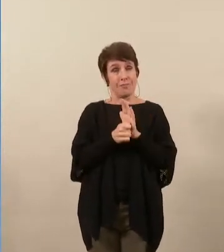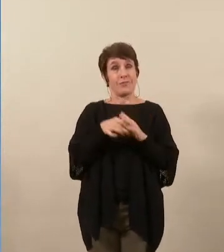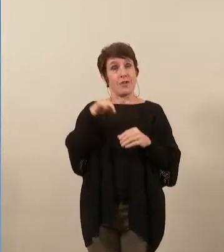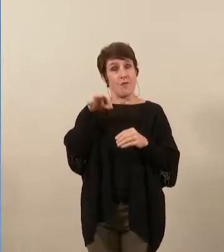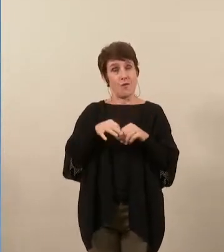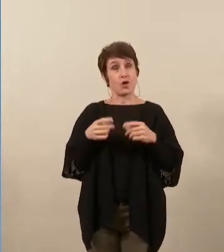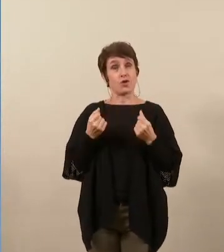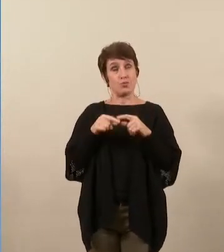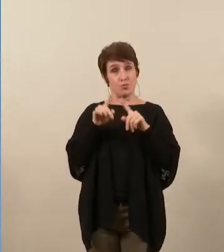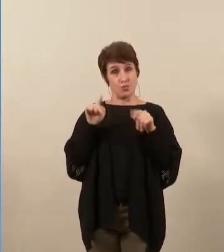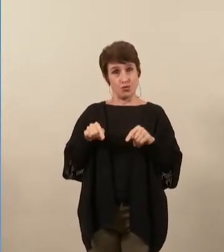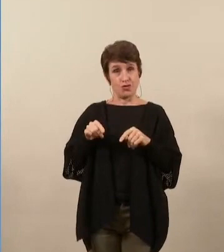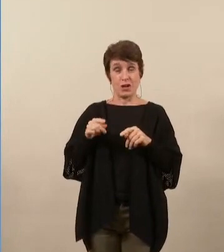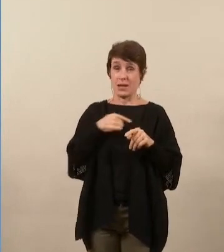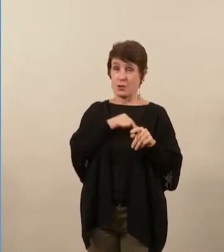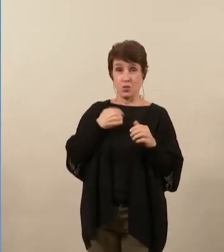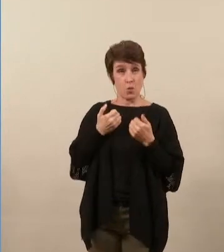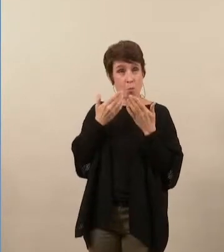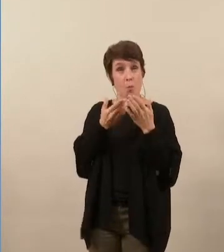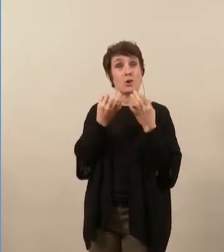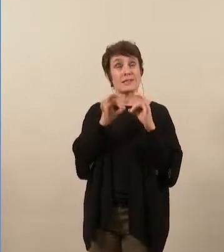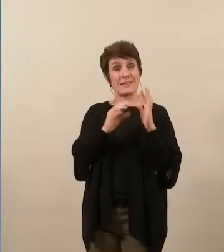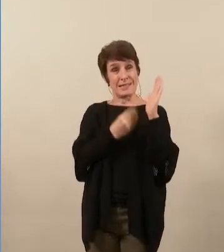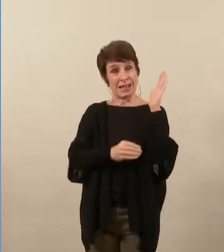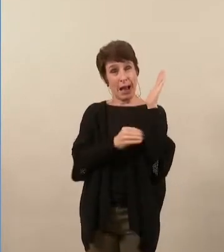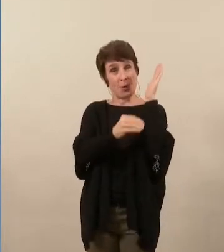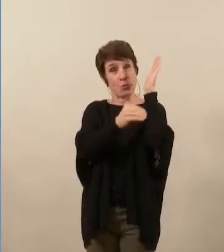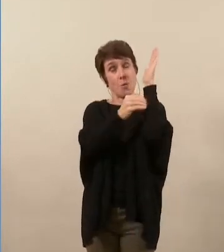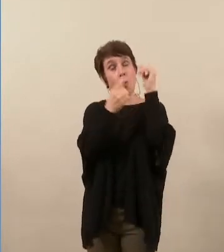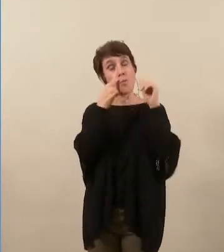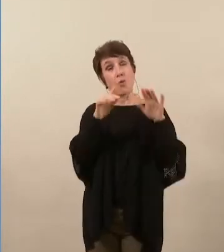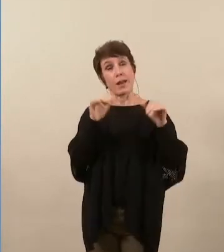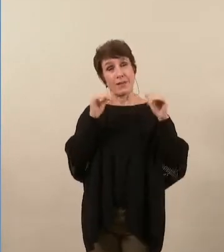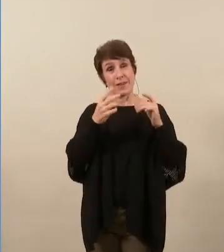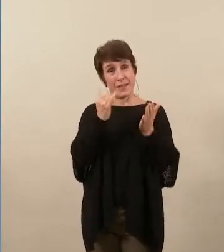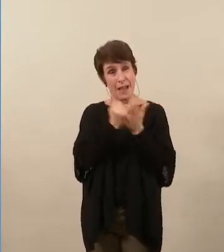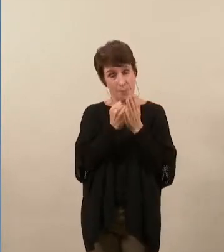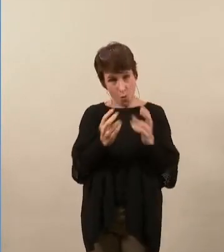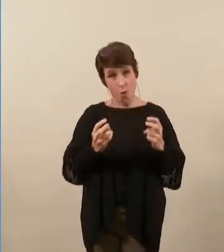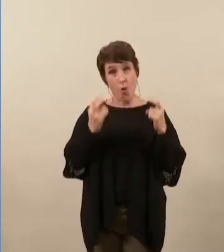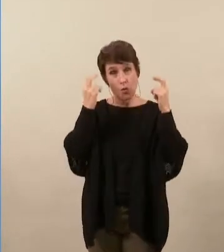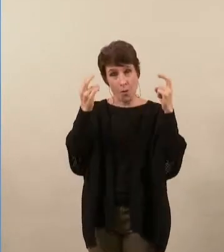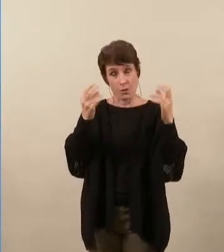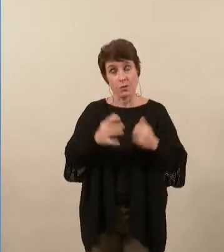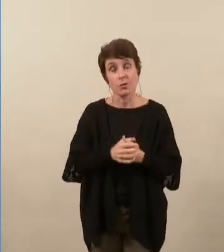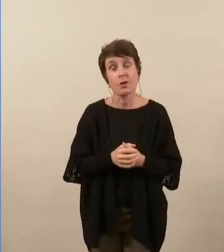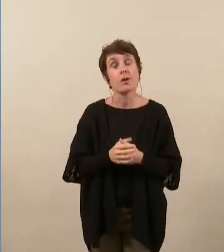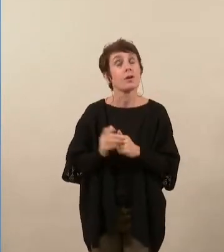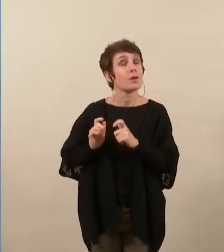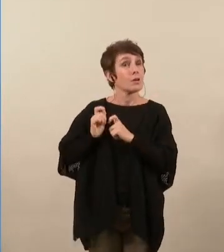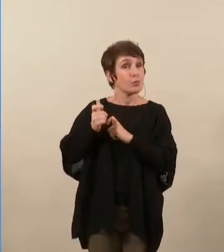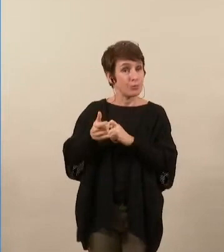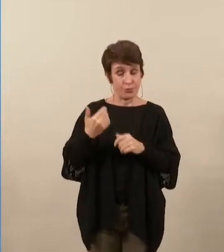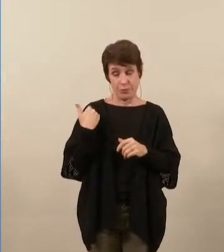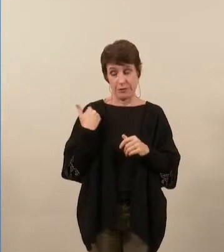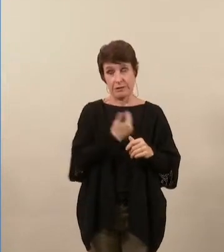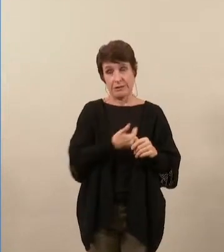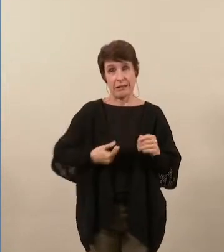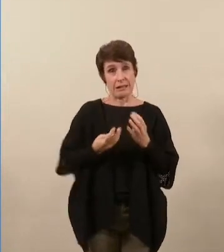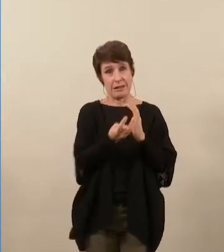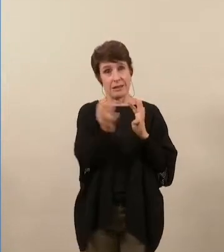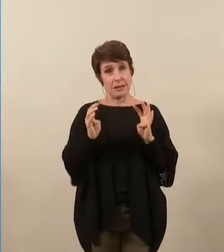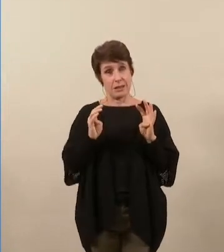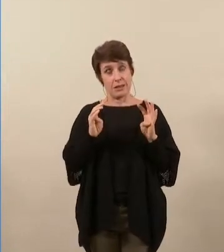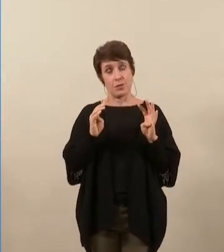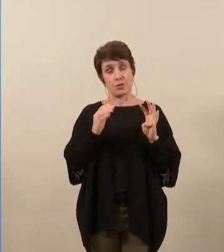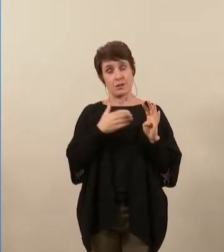une dizaine d'amendements pour éviter la hausse d'impôts. Nous avons poursuivi dans cette logique lors du dernier Conseil en proposant un peu